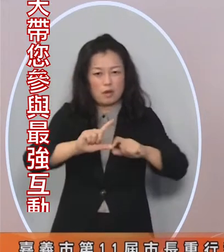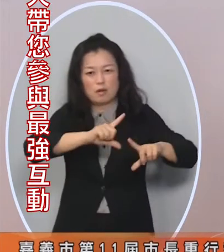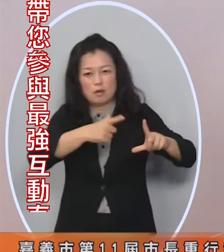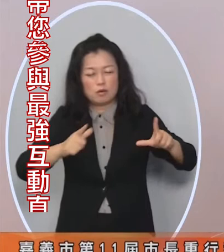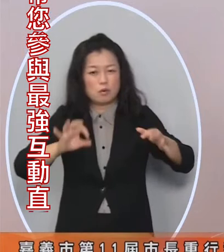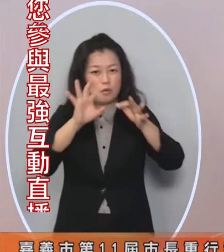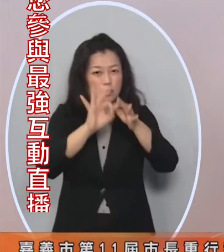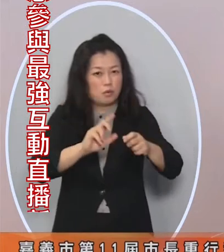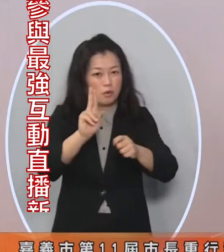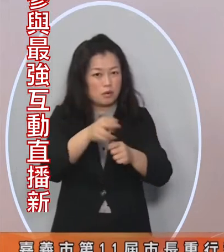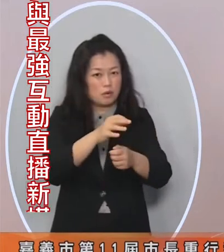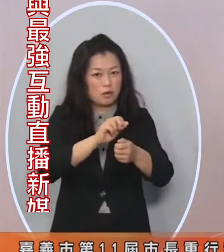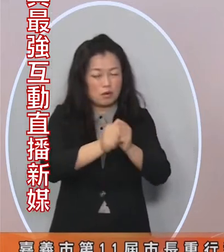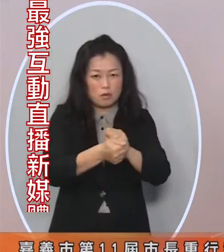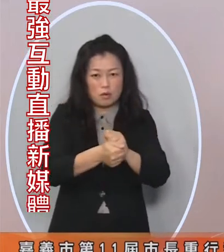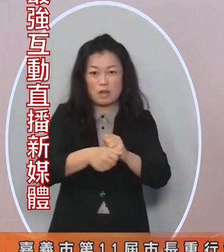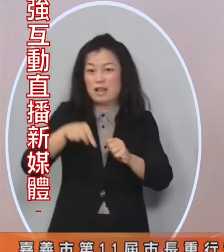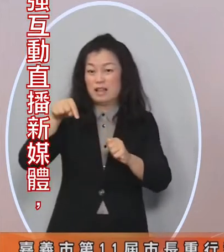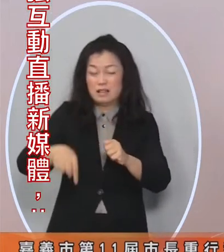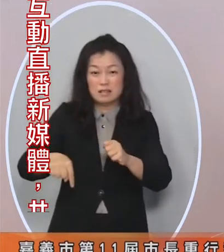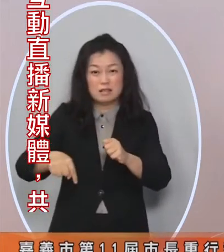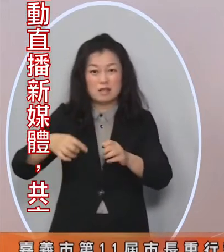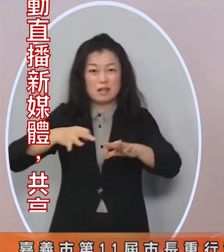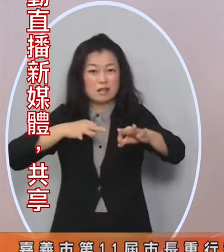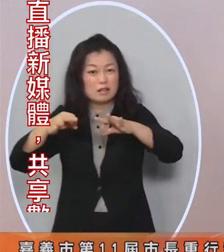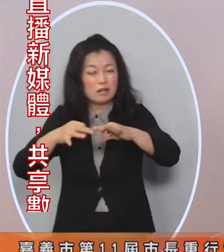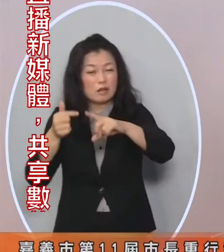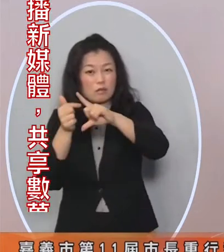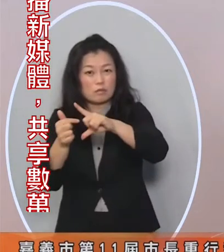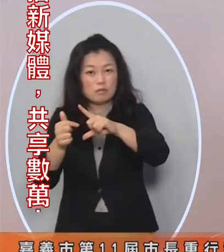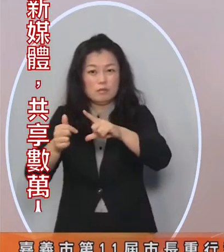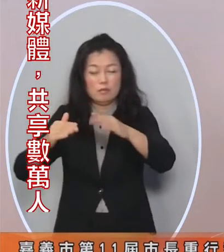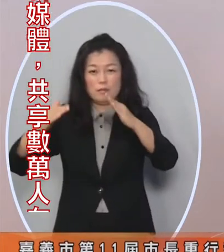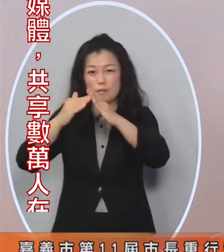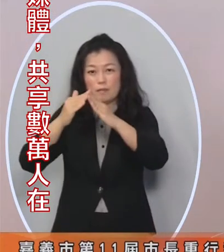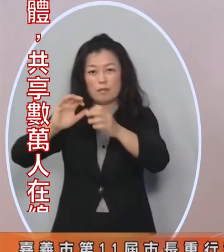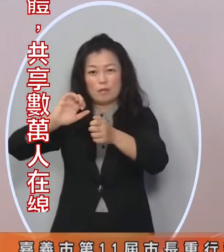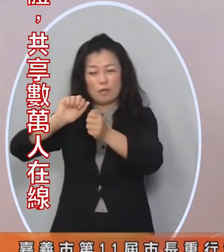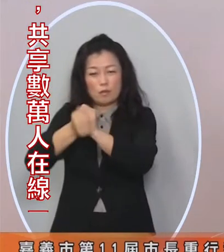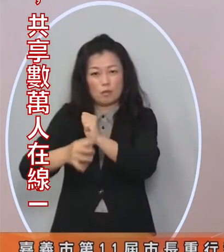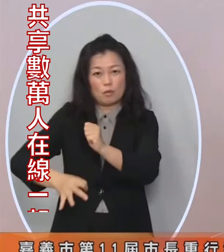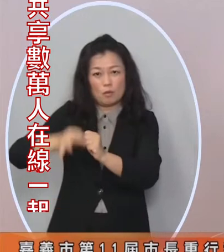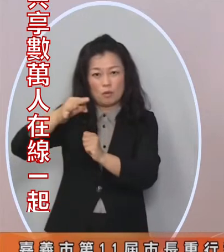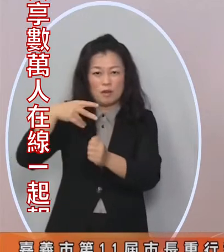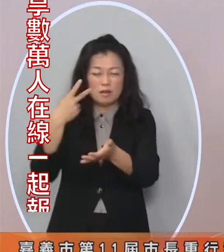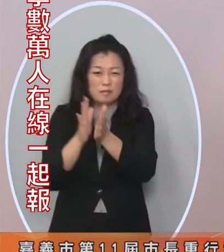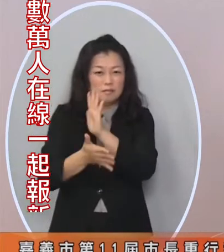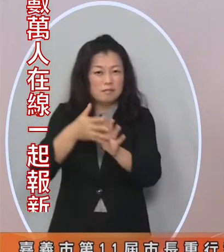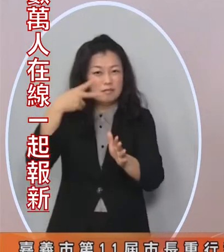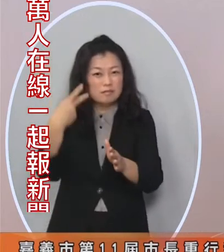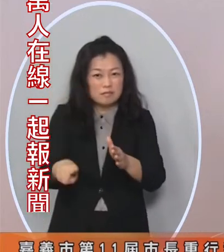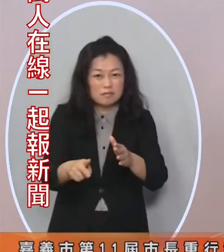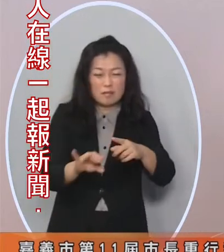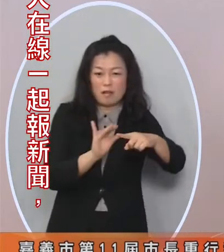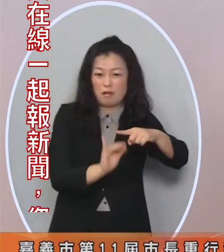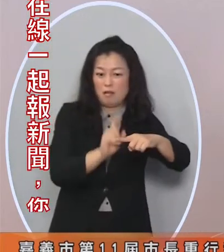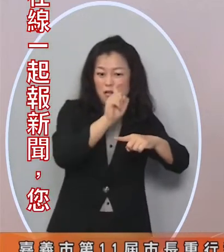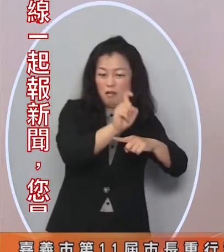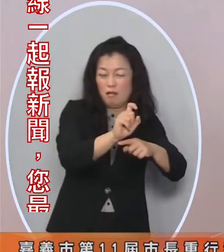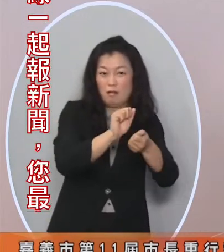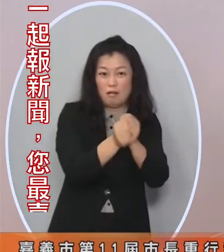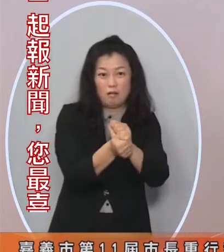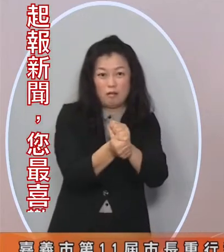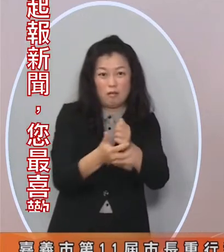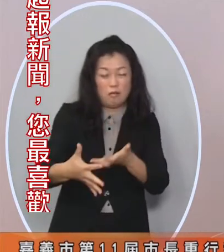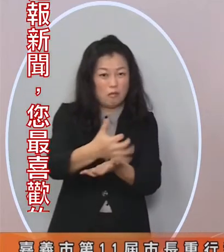业区地价本就比住宅区贵很多，再增加苛千分之十，并不合理。如果凯生当选